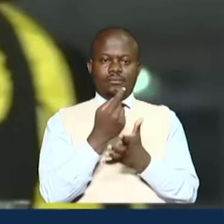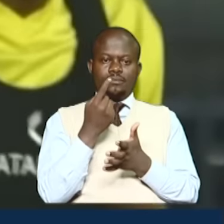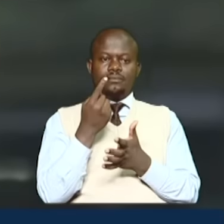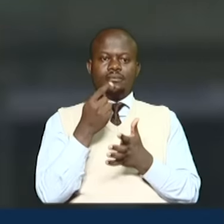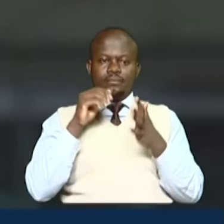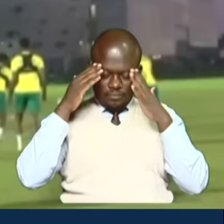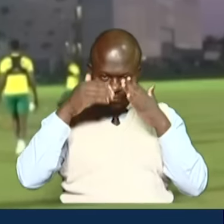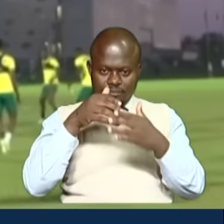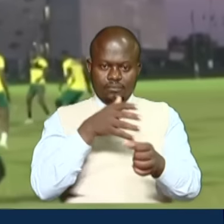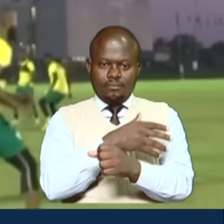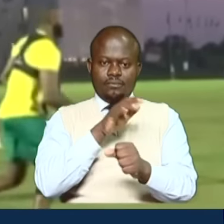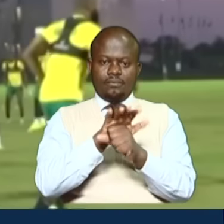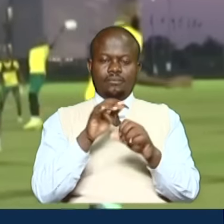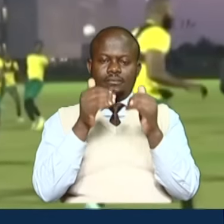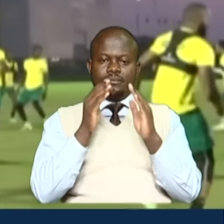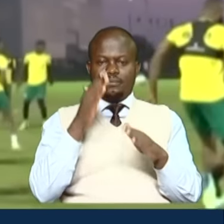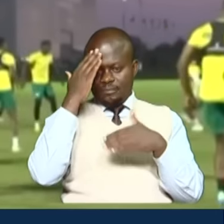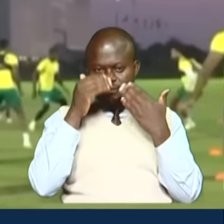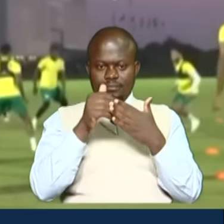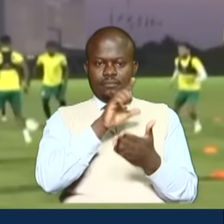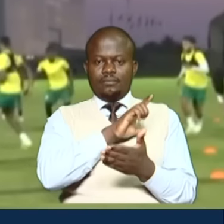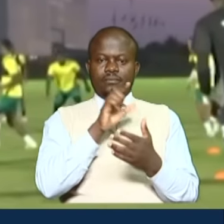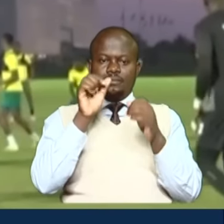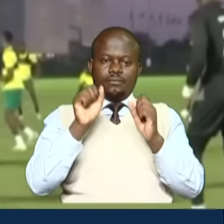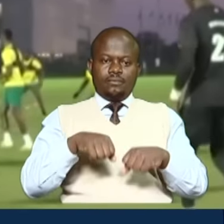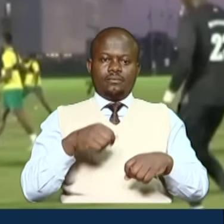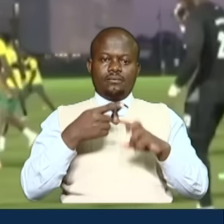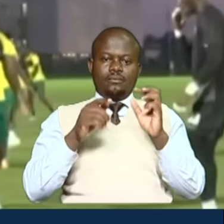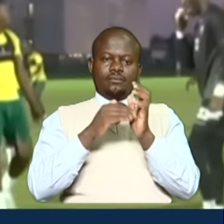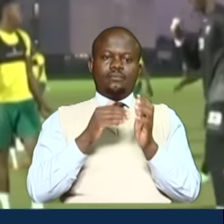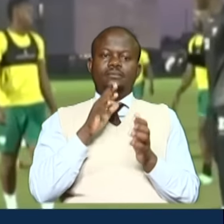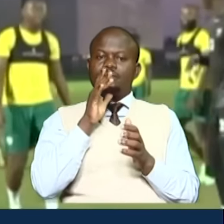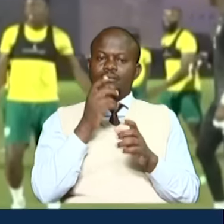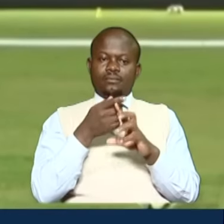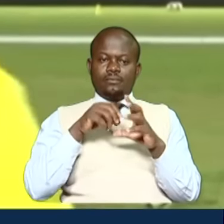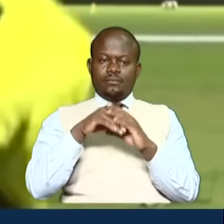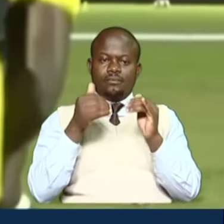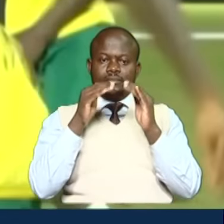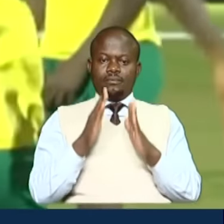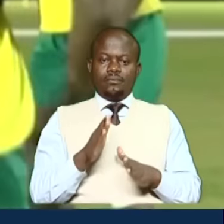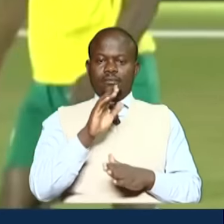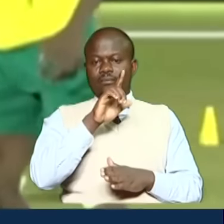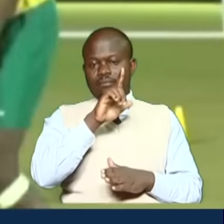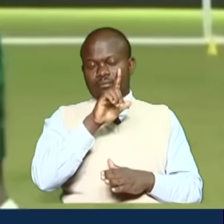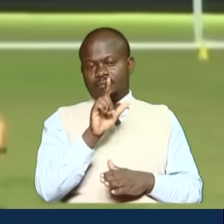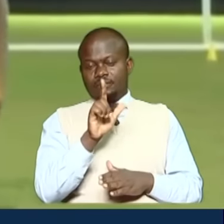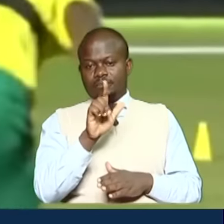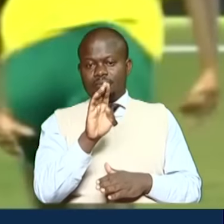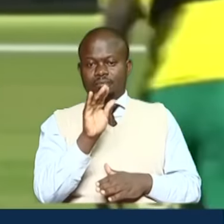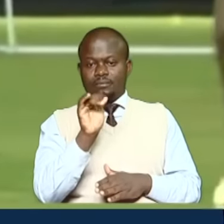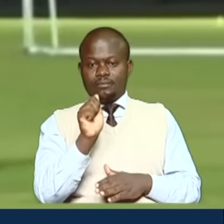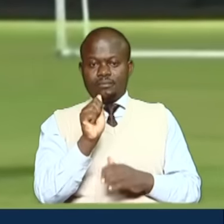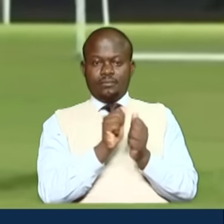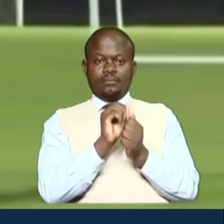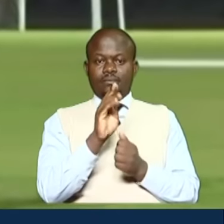badashyira imbaraga cyane kuri uyu mukino, kuko amahirwe agishoboka gusa ngo bagategereza ibizava mu mukino wa Libya ndetse na Benin. Bo barasabwa